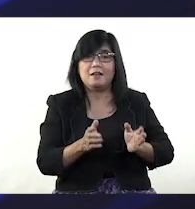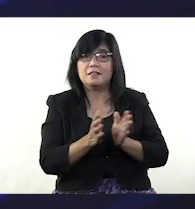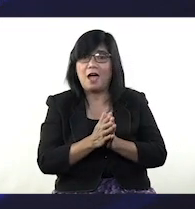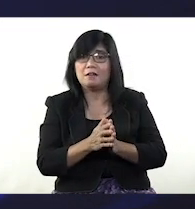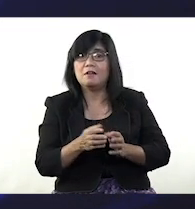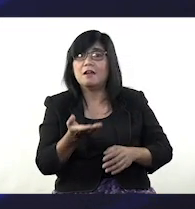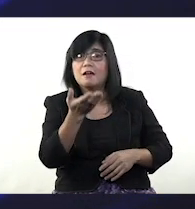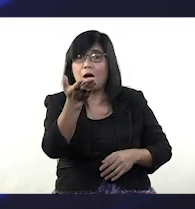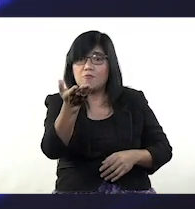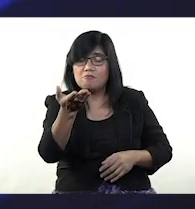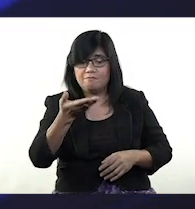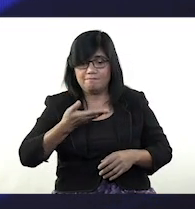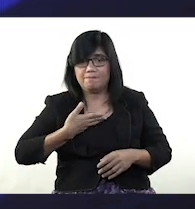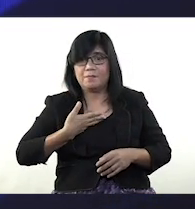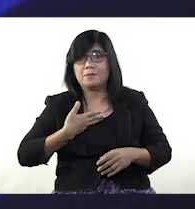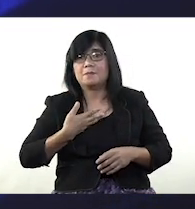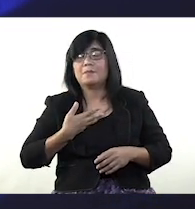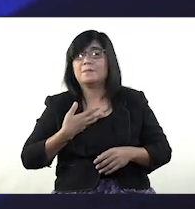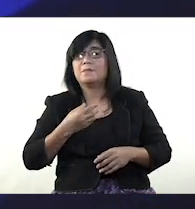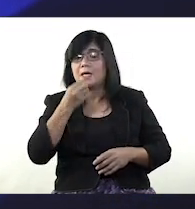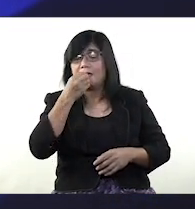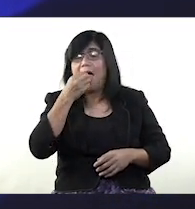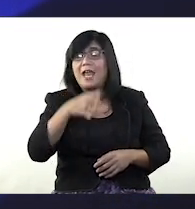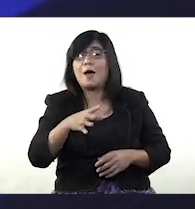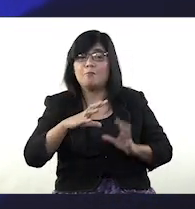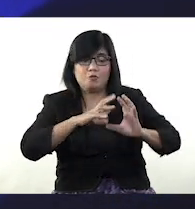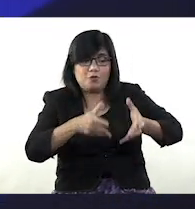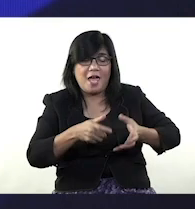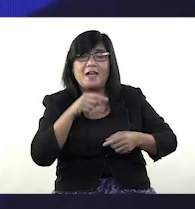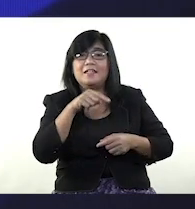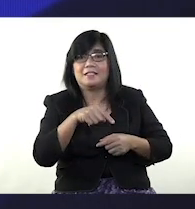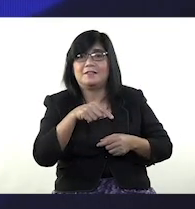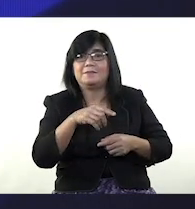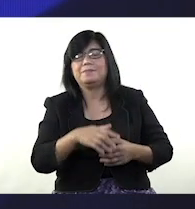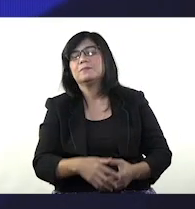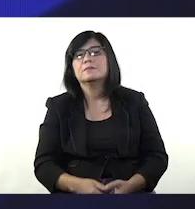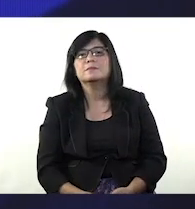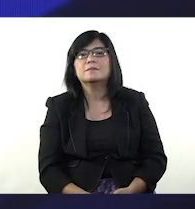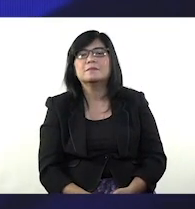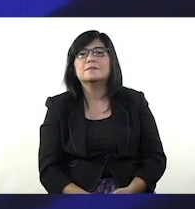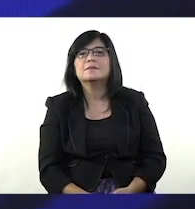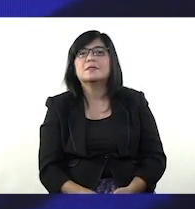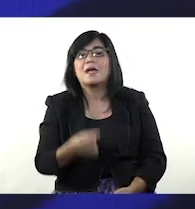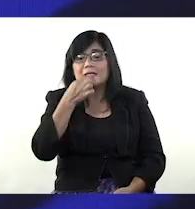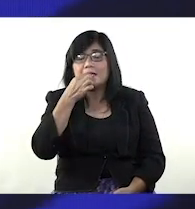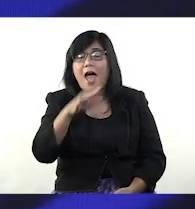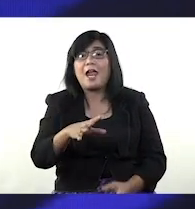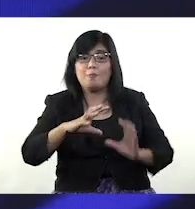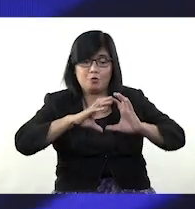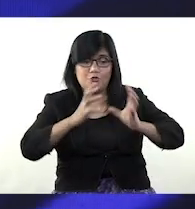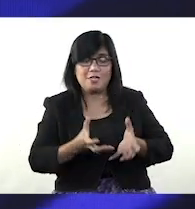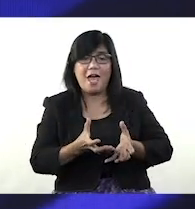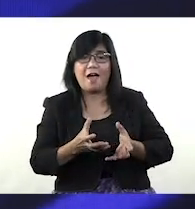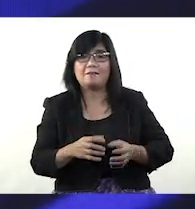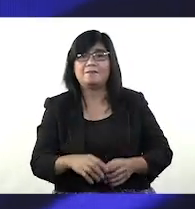dunia Hai karena Dunia Awan Gelap tapi dalam bagian lain itu bilang apa kamu adalah garam dunia Kenapa